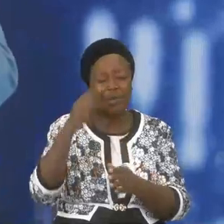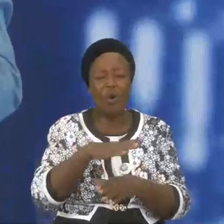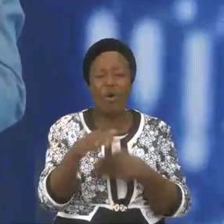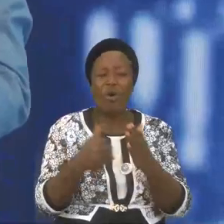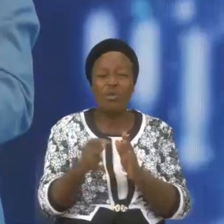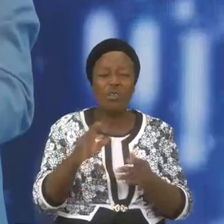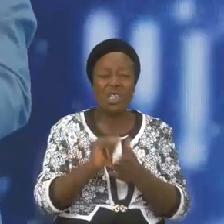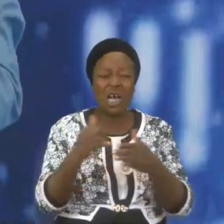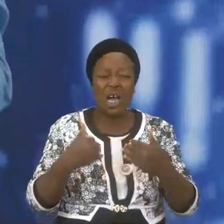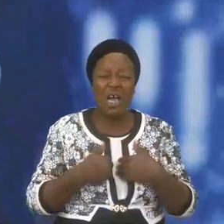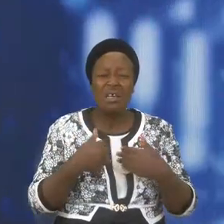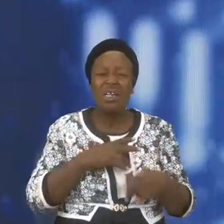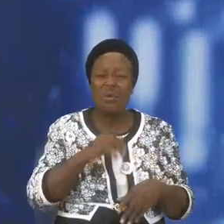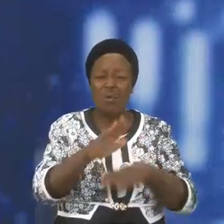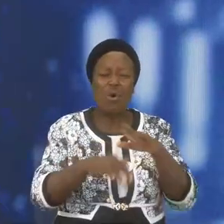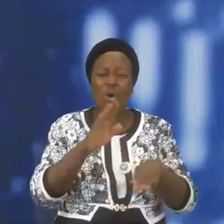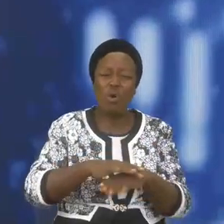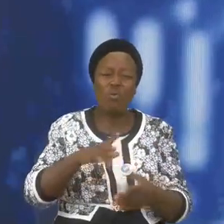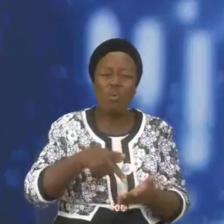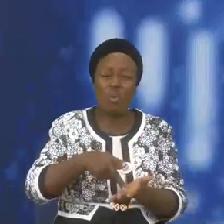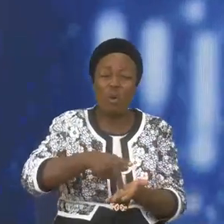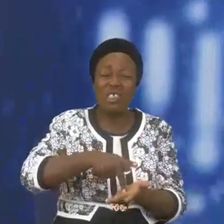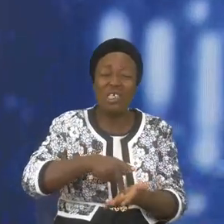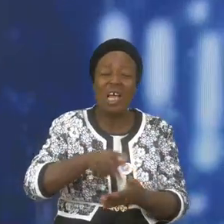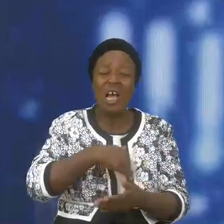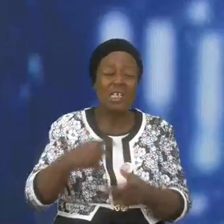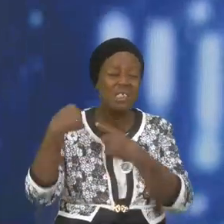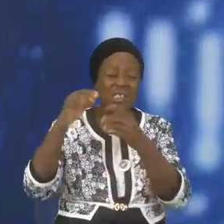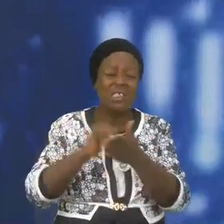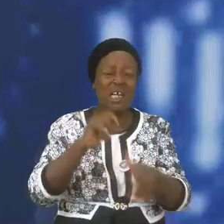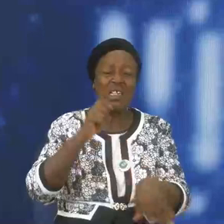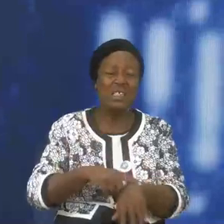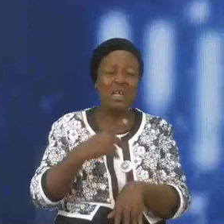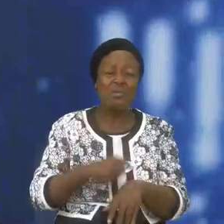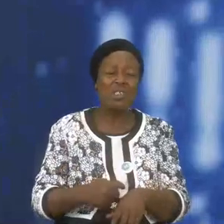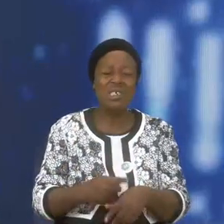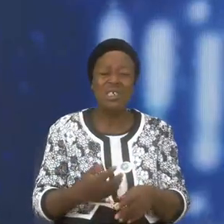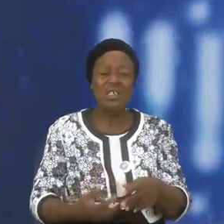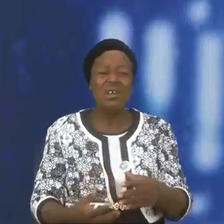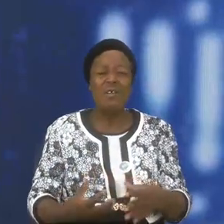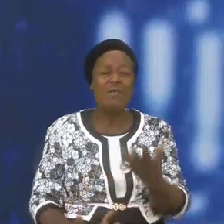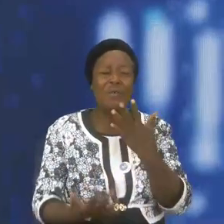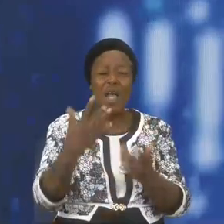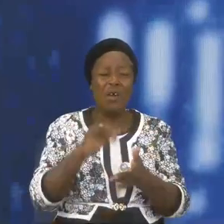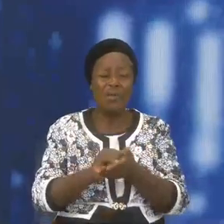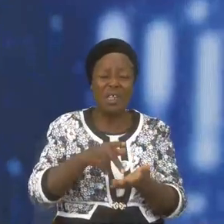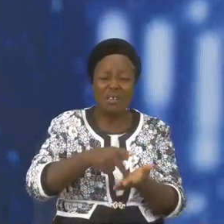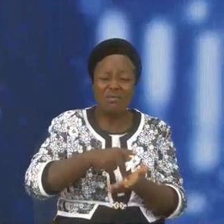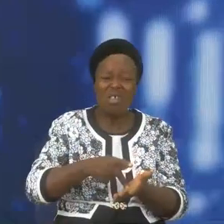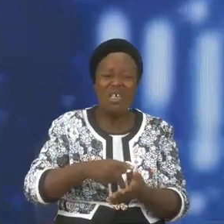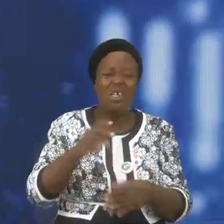Pour ceux qui ont marché sur du poison ou marché sur quelque chose, la chaleur depuis la plante des